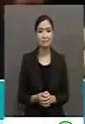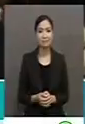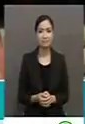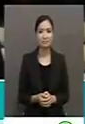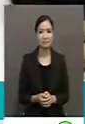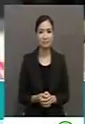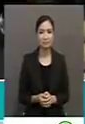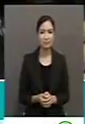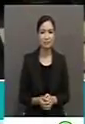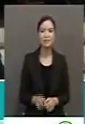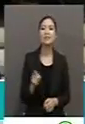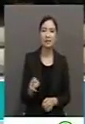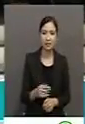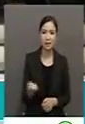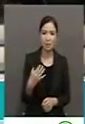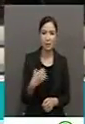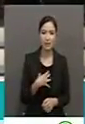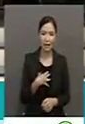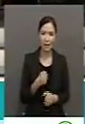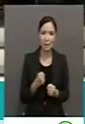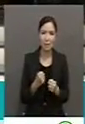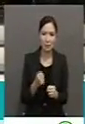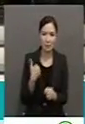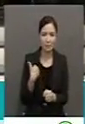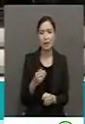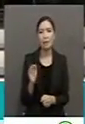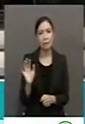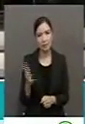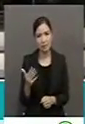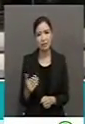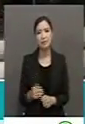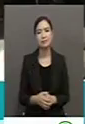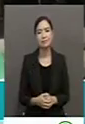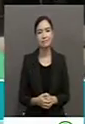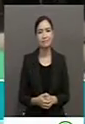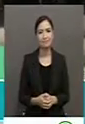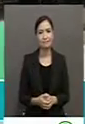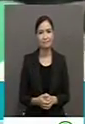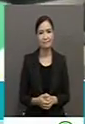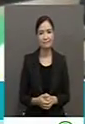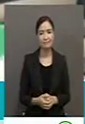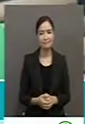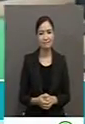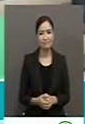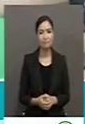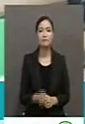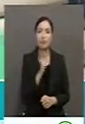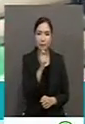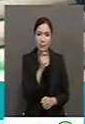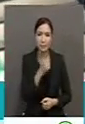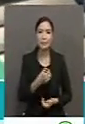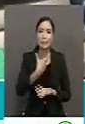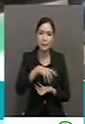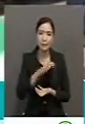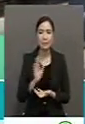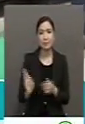ะให้เกิดมีความพยายามเกิดขึ้นไม่มีครับยืนยันว่าไม่มี นี่แหละค่ะก็เป็นการให้สัมภาษณ์ล่าสุดนะคะ